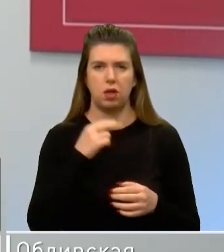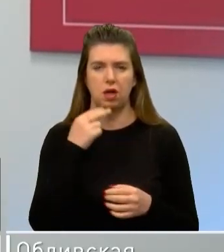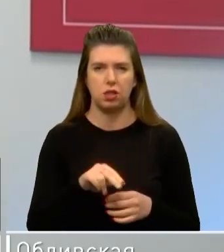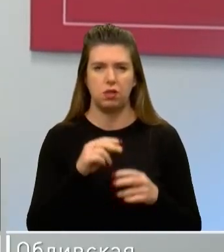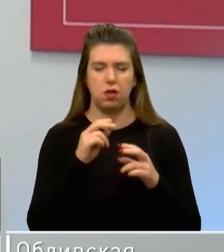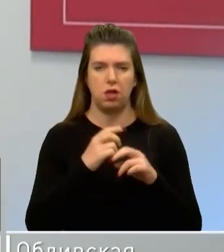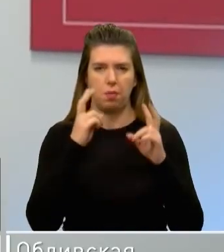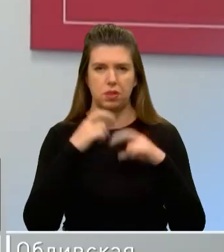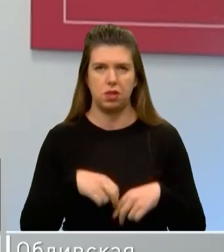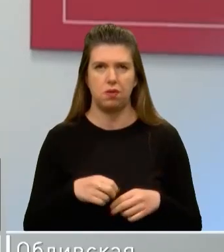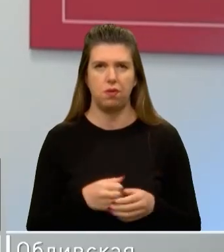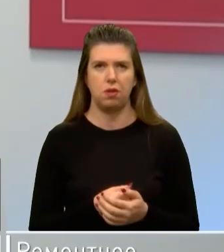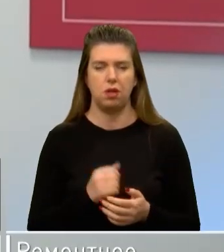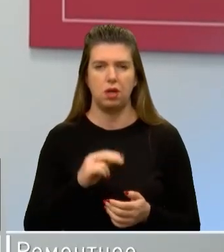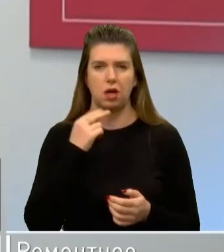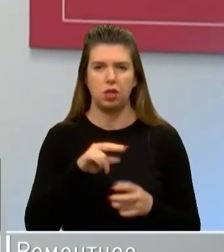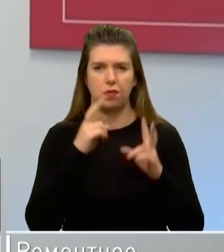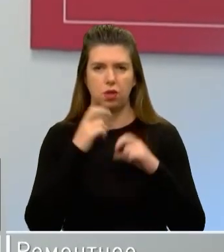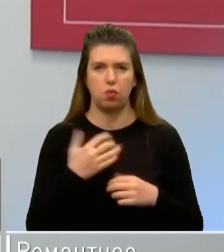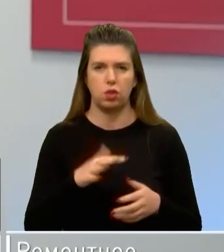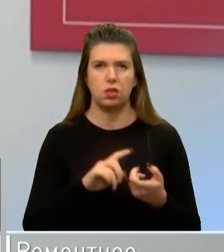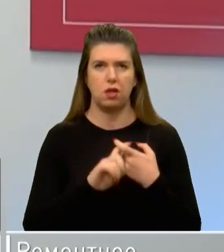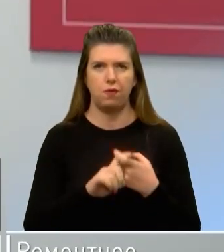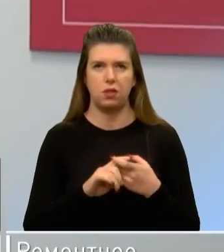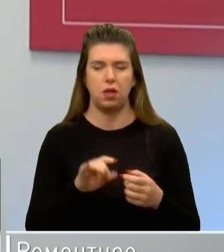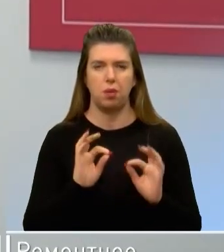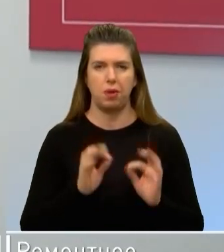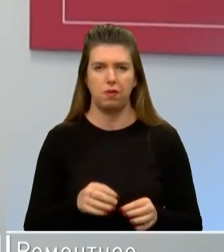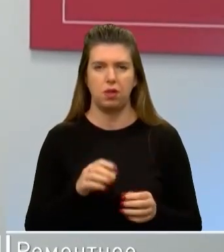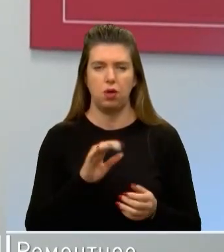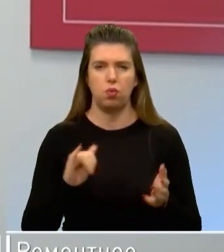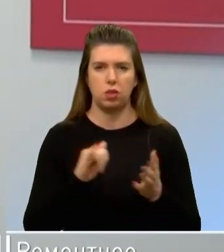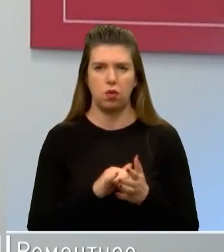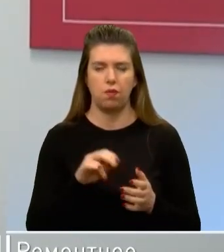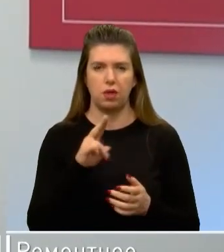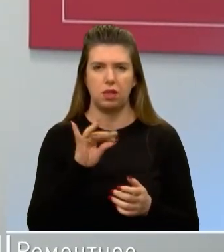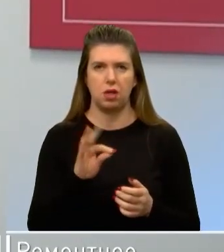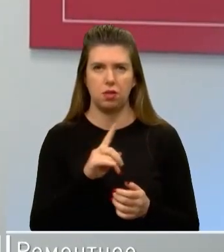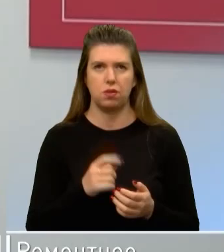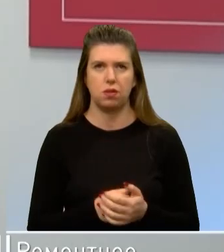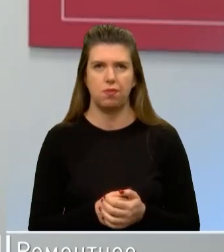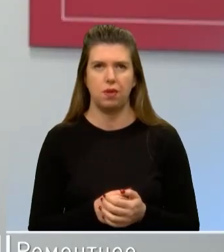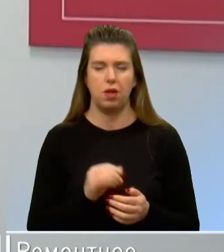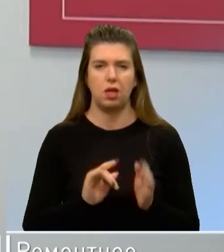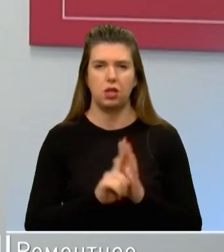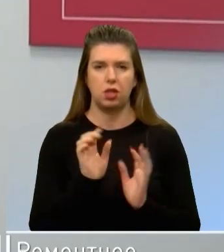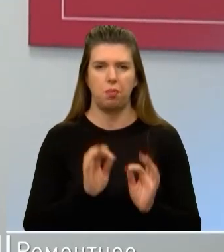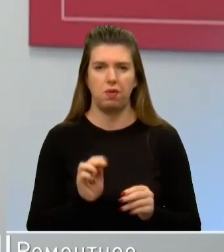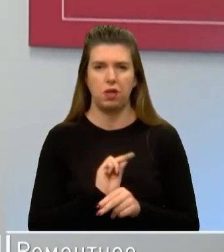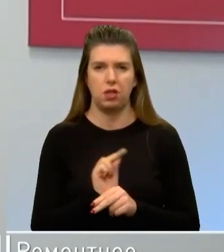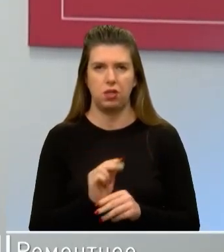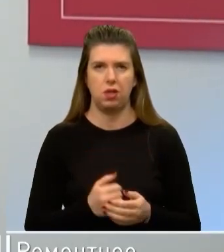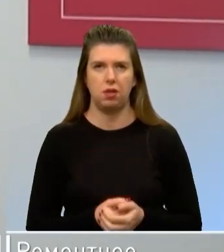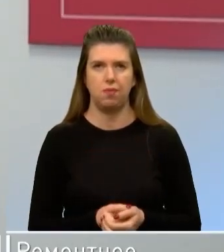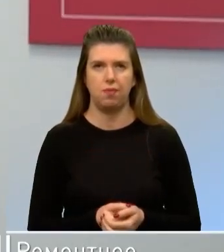диагностики а от качества диагностики уже зависит правильная постановка диагноза Ну и назначенное лечение